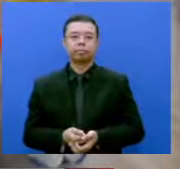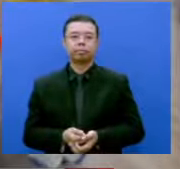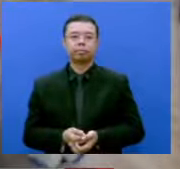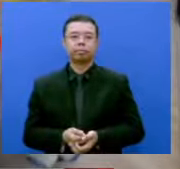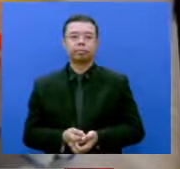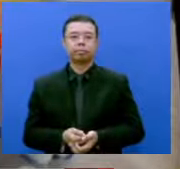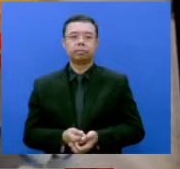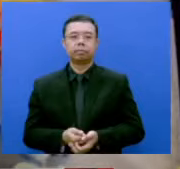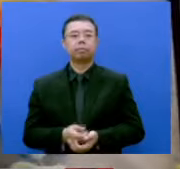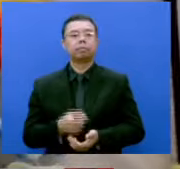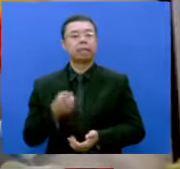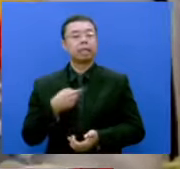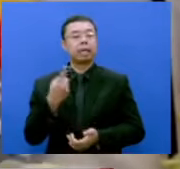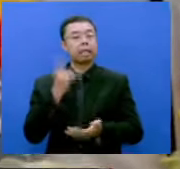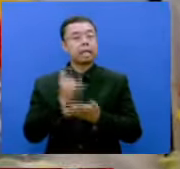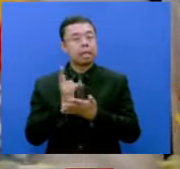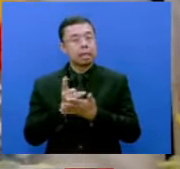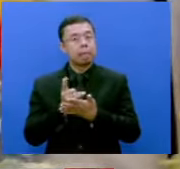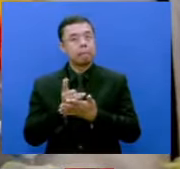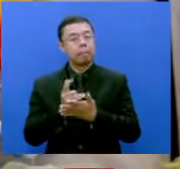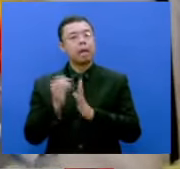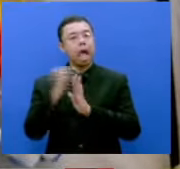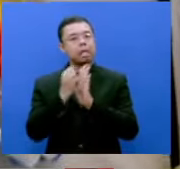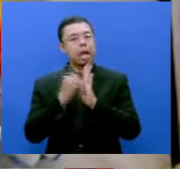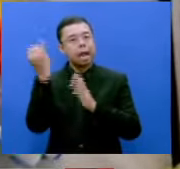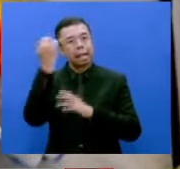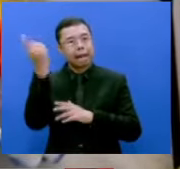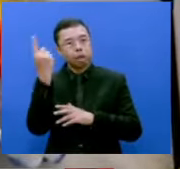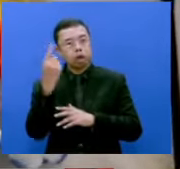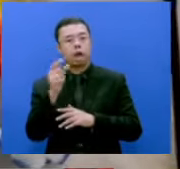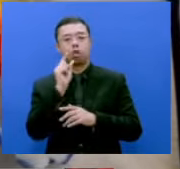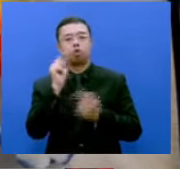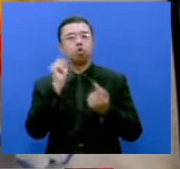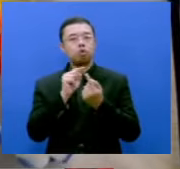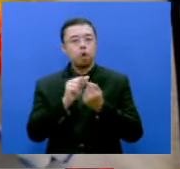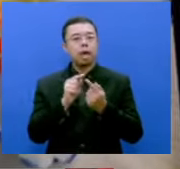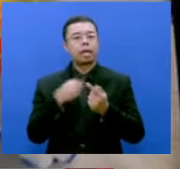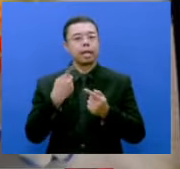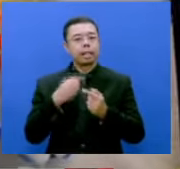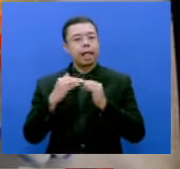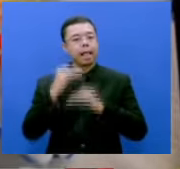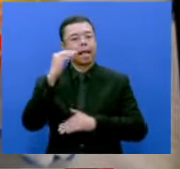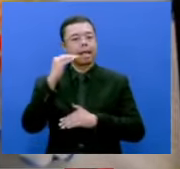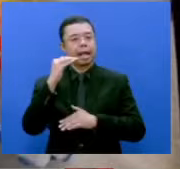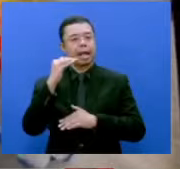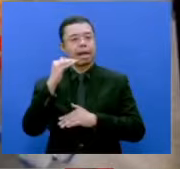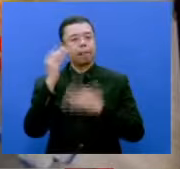Untuk selalu eksis di tantangan internasional, tujuannya bagaimana kita meningkatkan atmosfer akademik